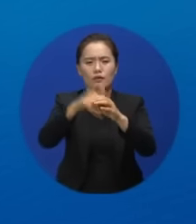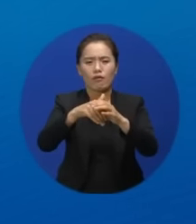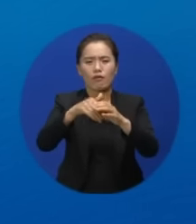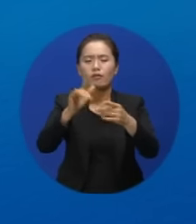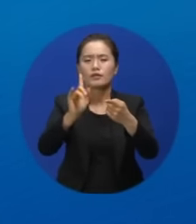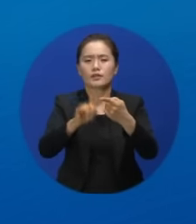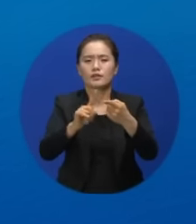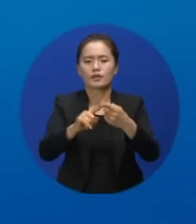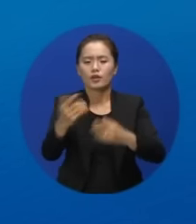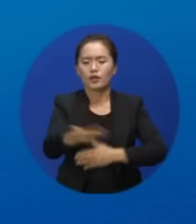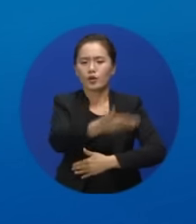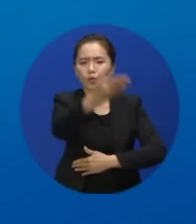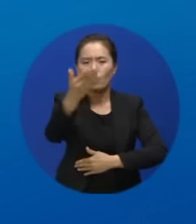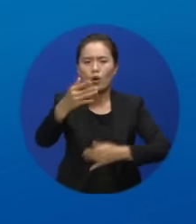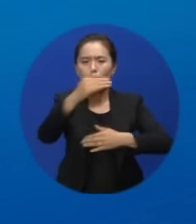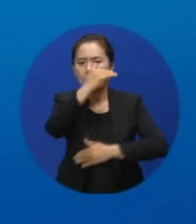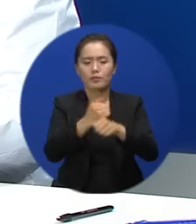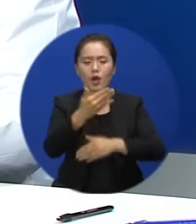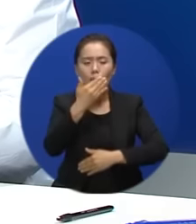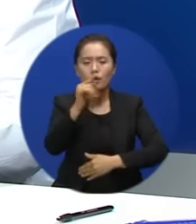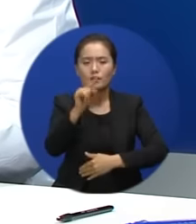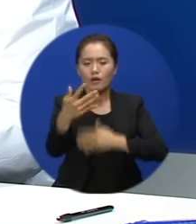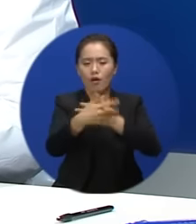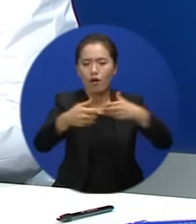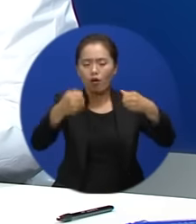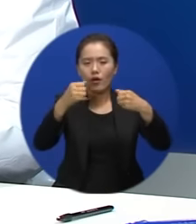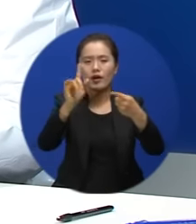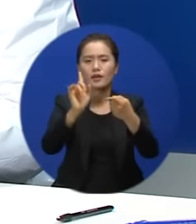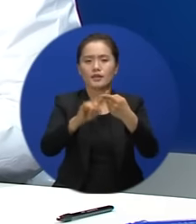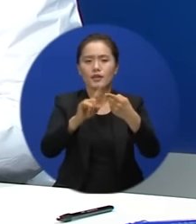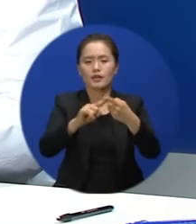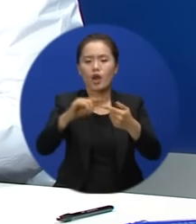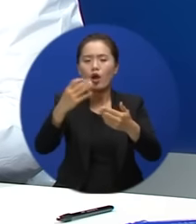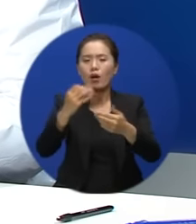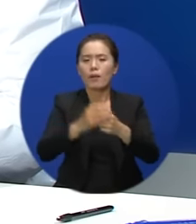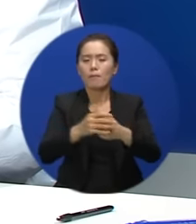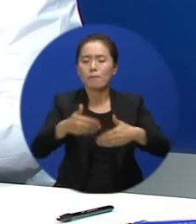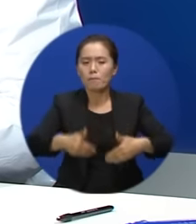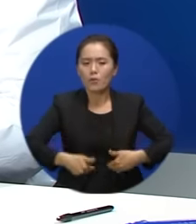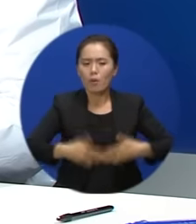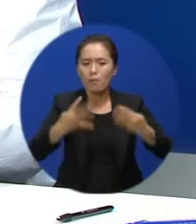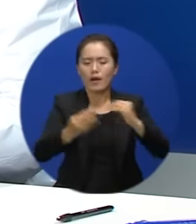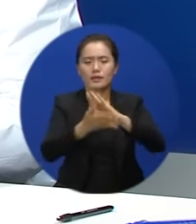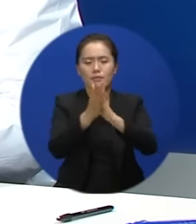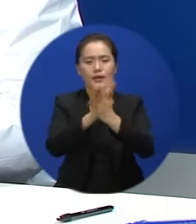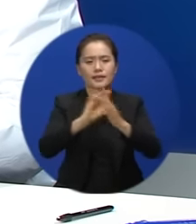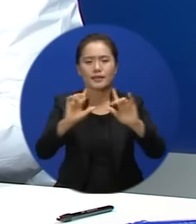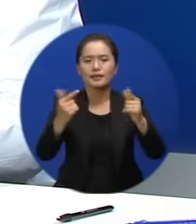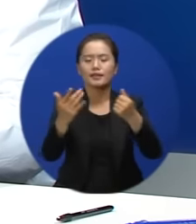문제라며 이제는 변화가 필요한 만큼 자신을 큰 인물로 키워달라고 강조했습니다. MBC 한신구입니다.